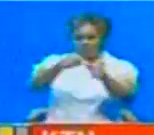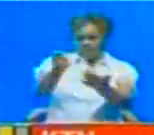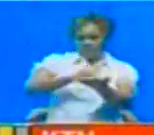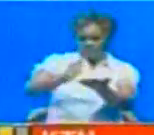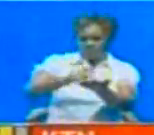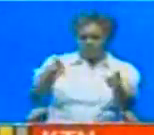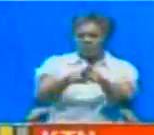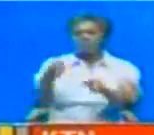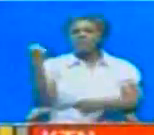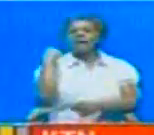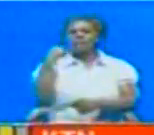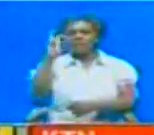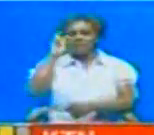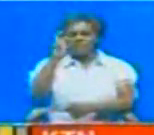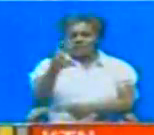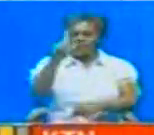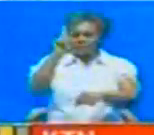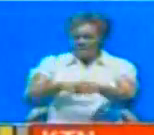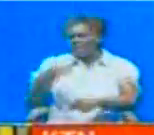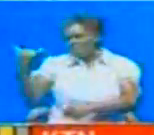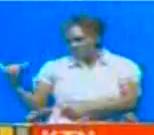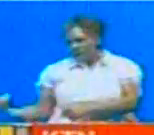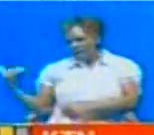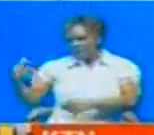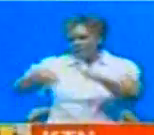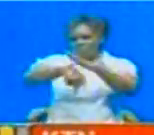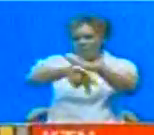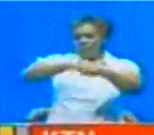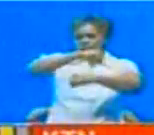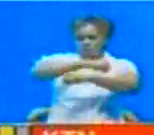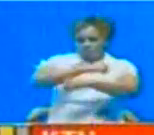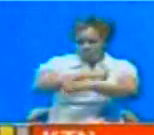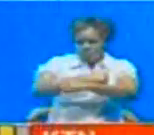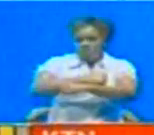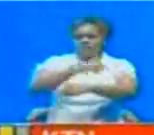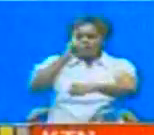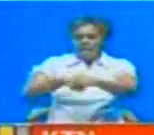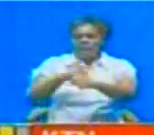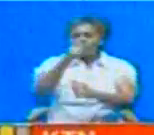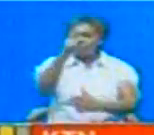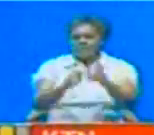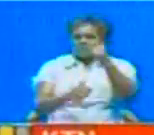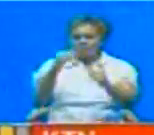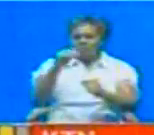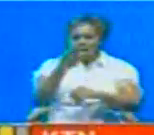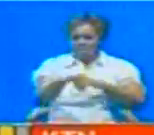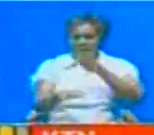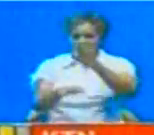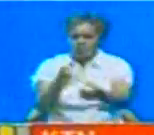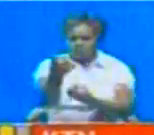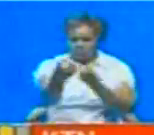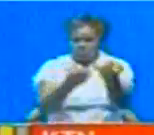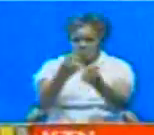na nambari alizoziona alipokuwa mchanga katika shule ya msingi wakati maziwa ya Nyayo yalikuwa kivutio kwa